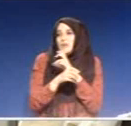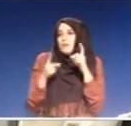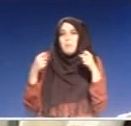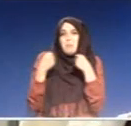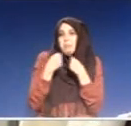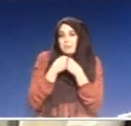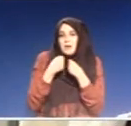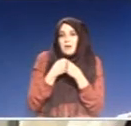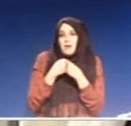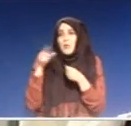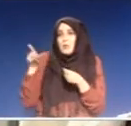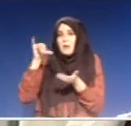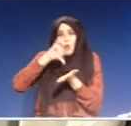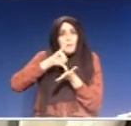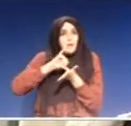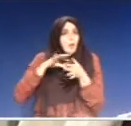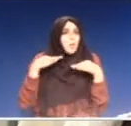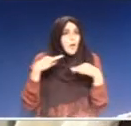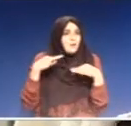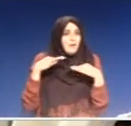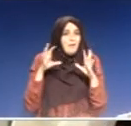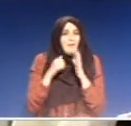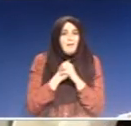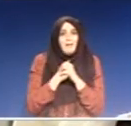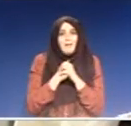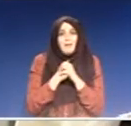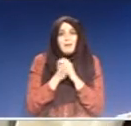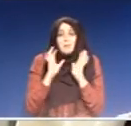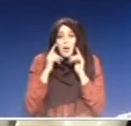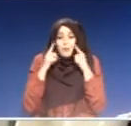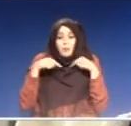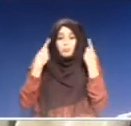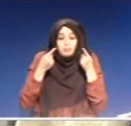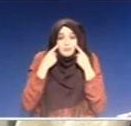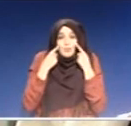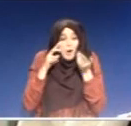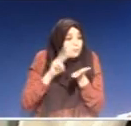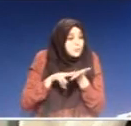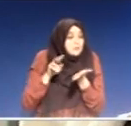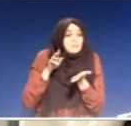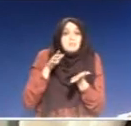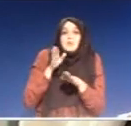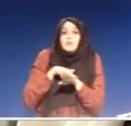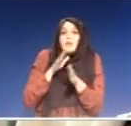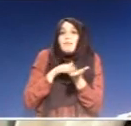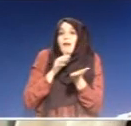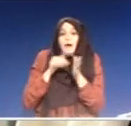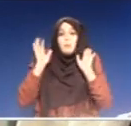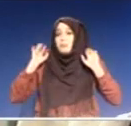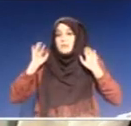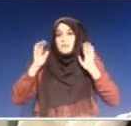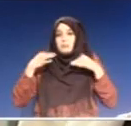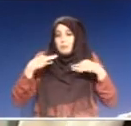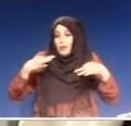أكيد يبحث على حقه ولا مصلحته، ولكن يأتي طرف ثالث محايد. هذه ثمرة من ثمرات. الثمرة